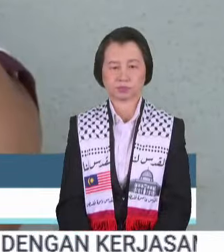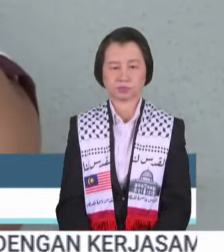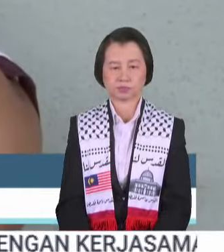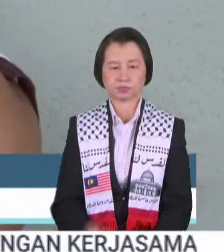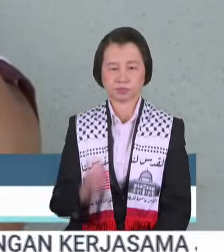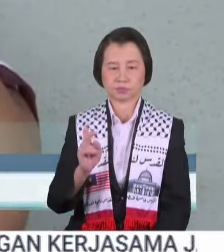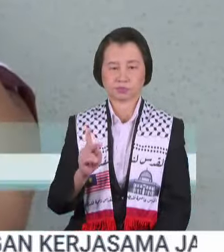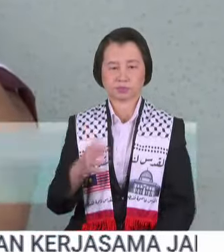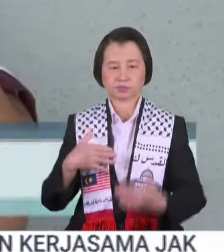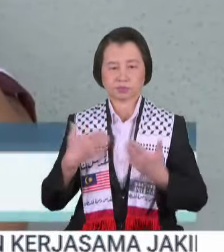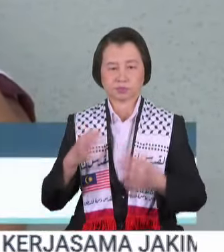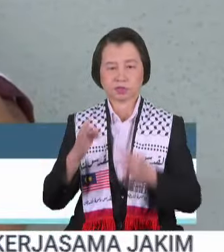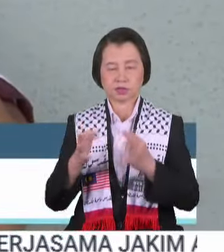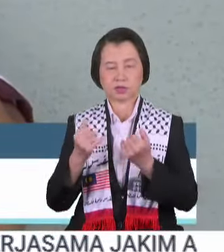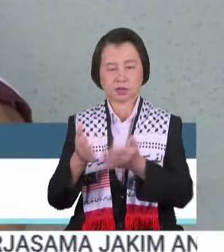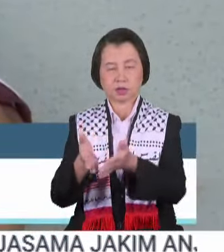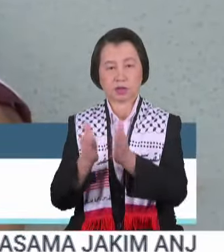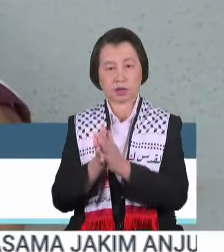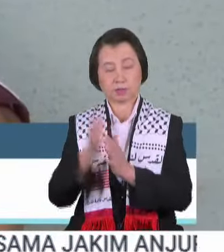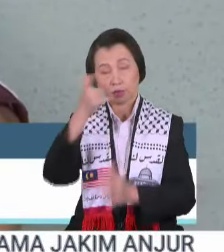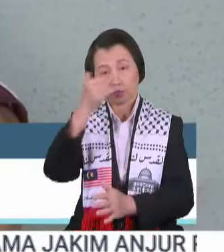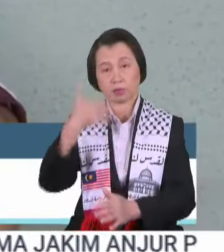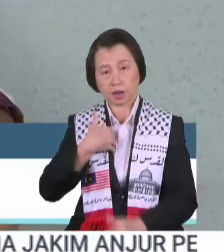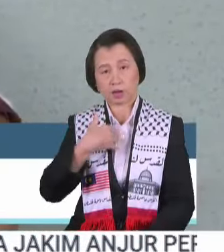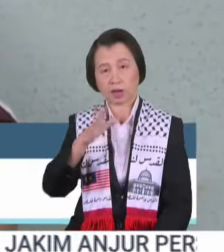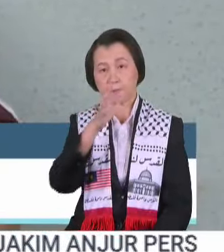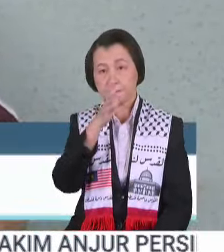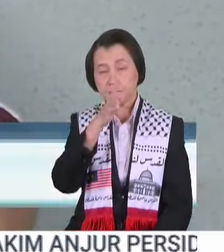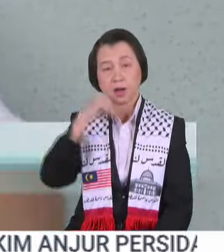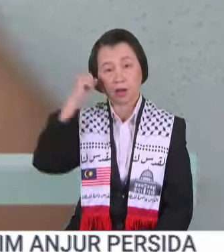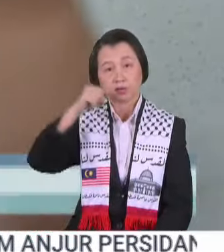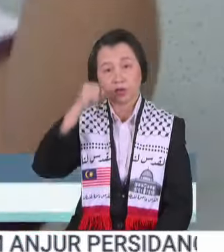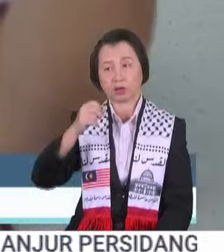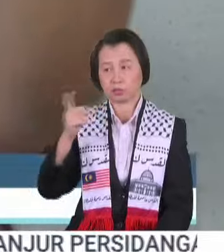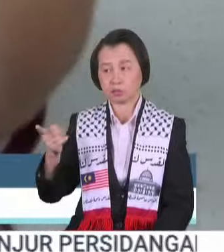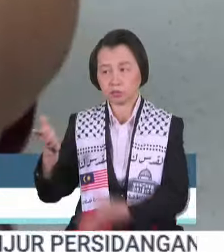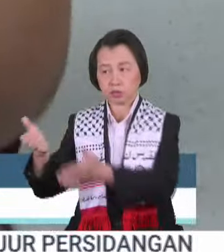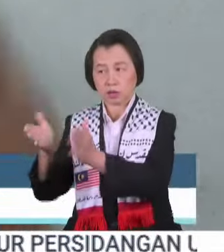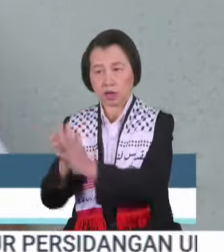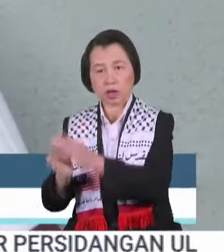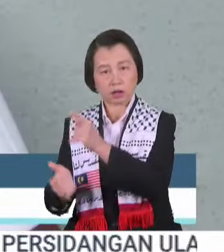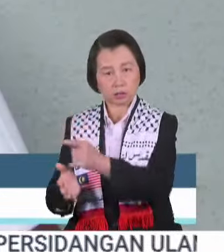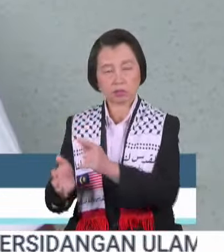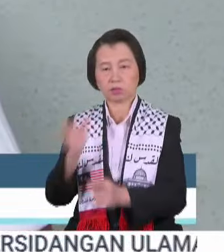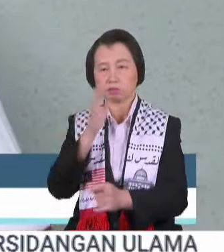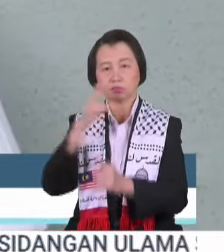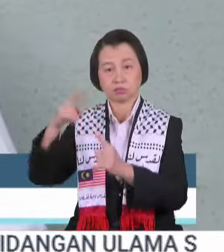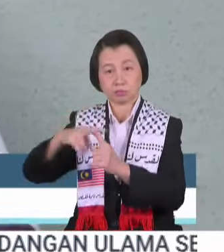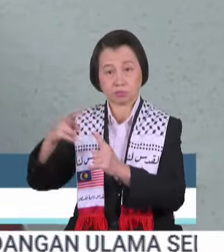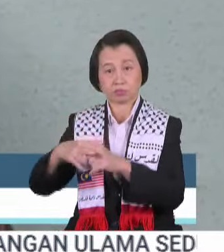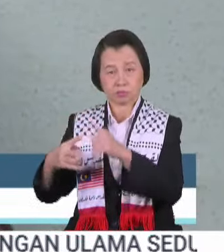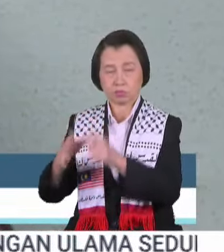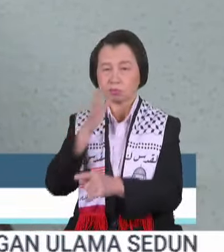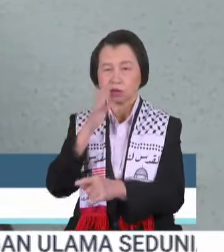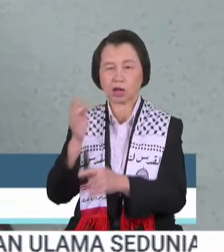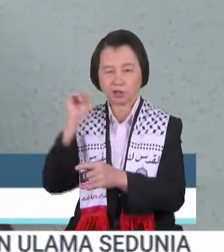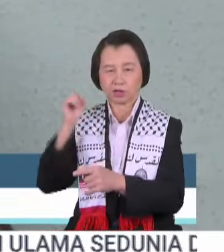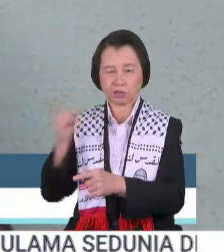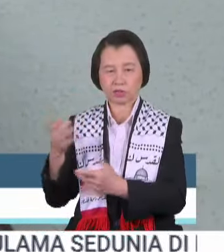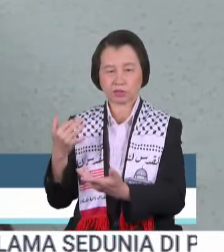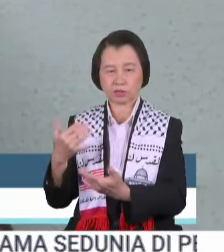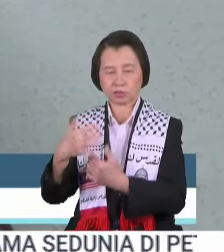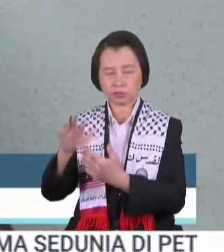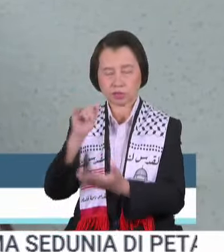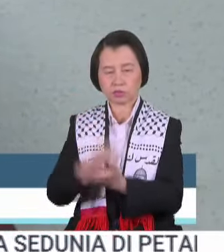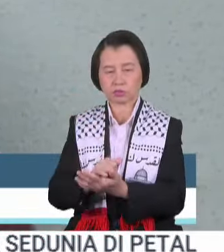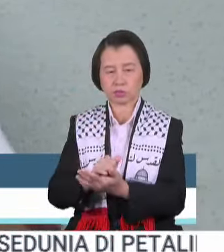Okey, kalau tergerak nak apply tu sebab ada mak saudara juga yang apply tengok yang rumah atas tu. Dia pun apply juga.